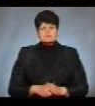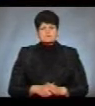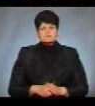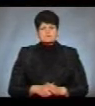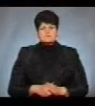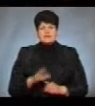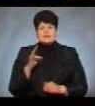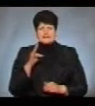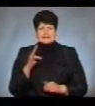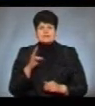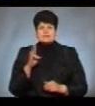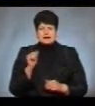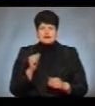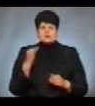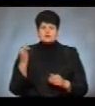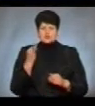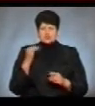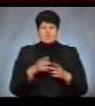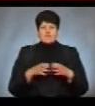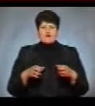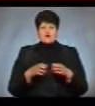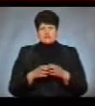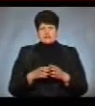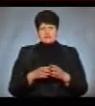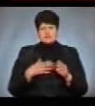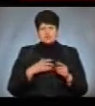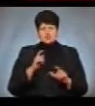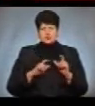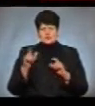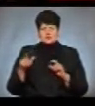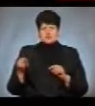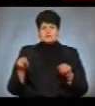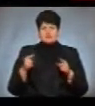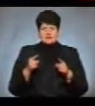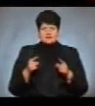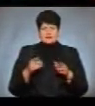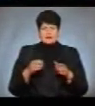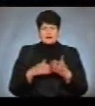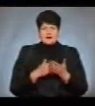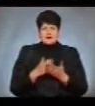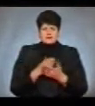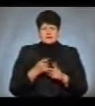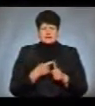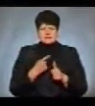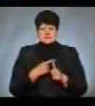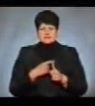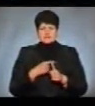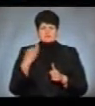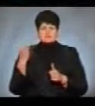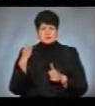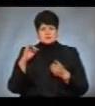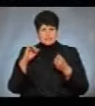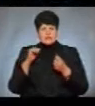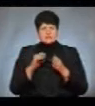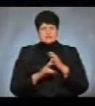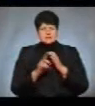На історичному факультеті наші студенти створили карту, яка називається «Сакральні пам'ятки Тернопілля». І ми